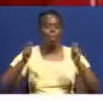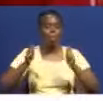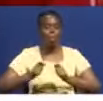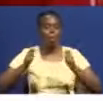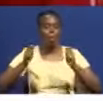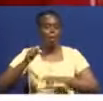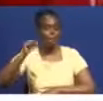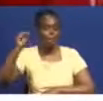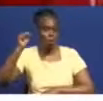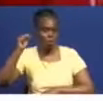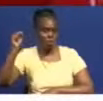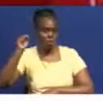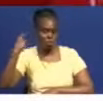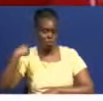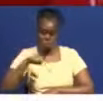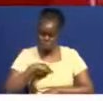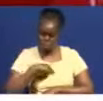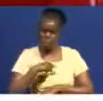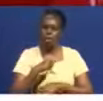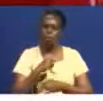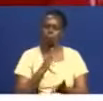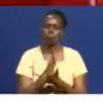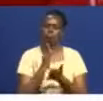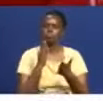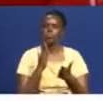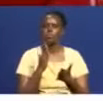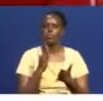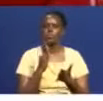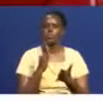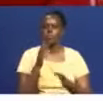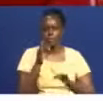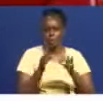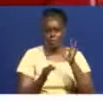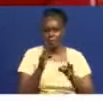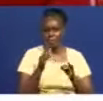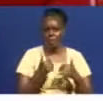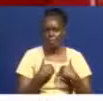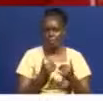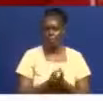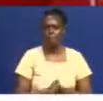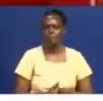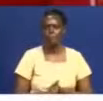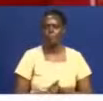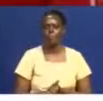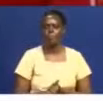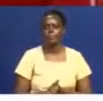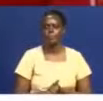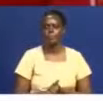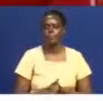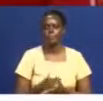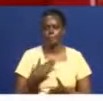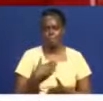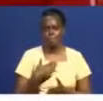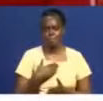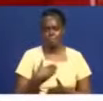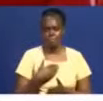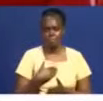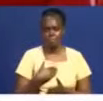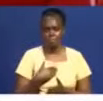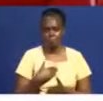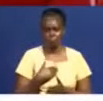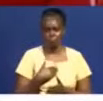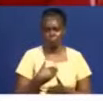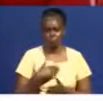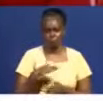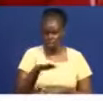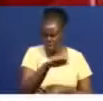tumekuja kuwafanyia wananchi wa Kenya haki. Bi Speaker, Nikibaki katika nukuu yangu ya masuala